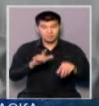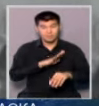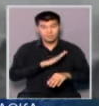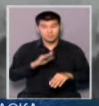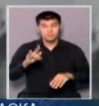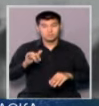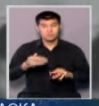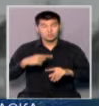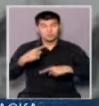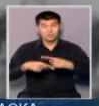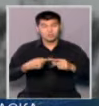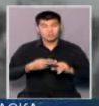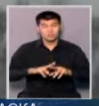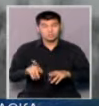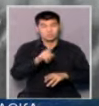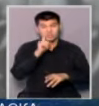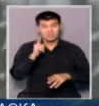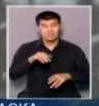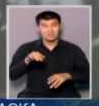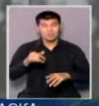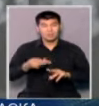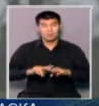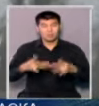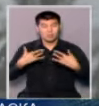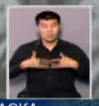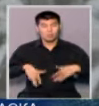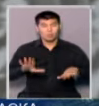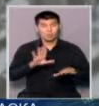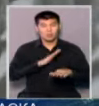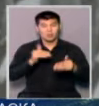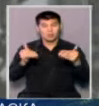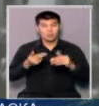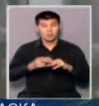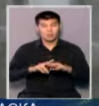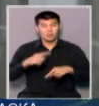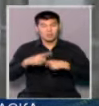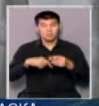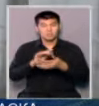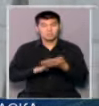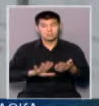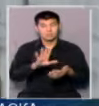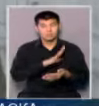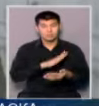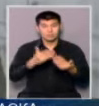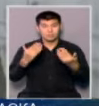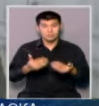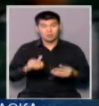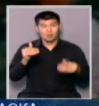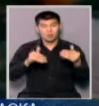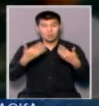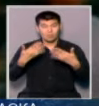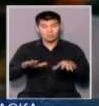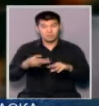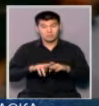90 оқиғасынан кейін жас табылды, оқудан шығып қалып, кейін қайта жалғастырды. Оқуды